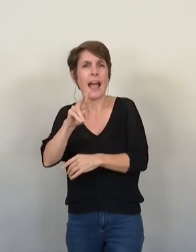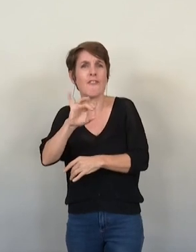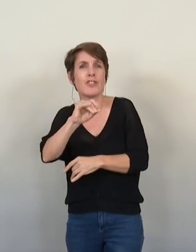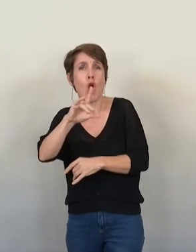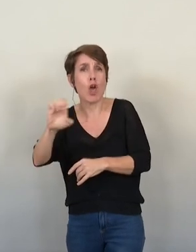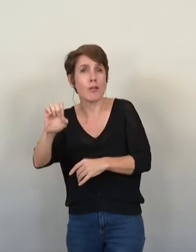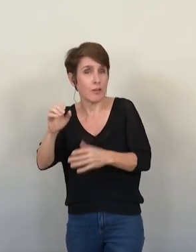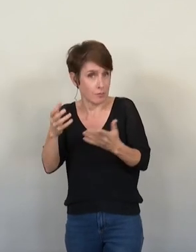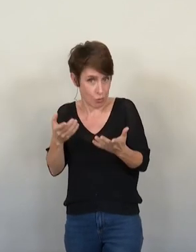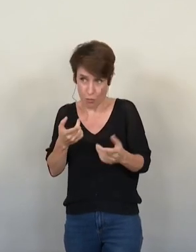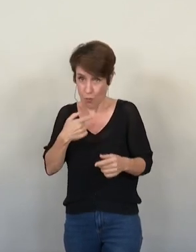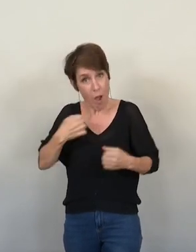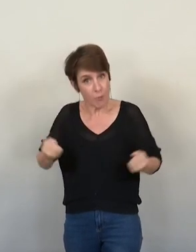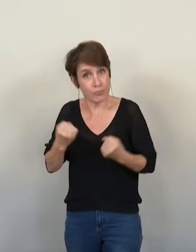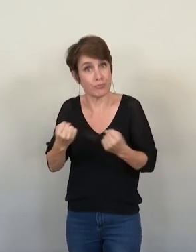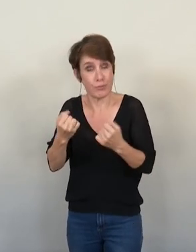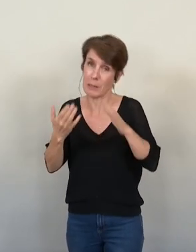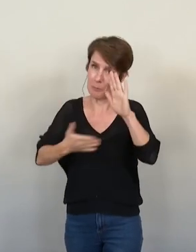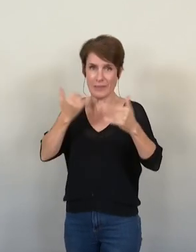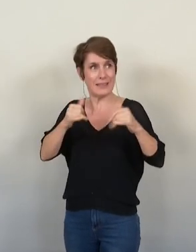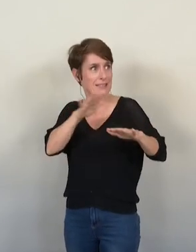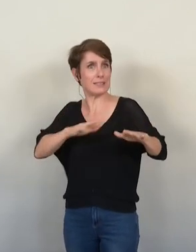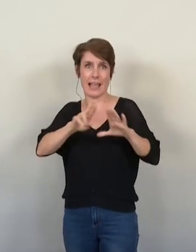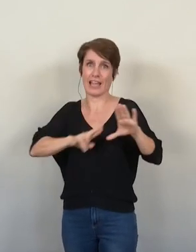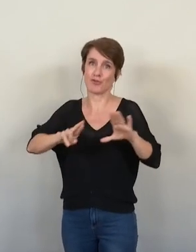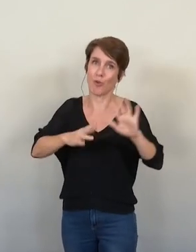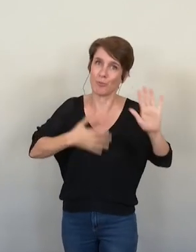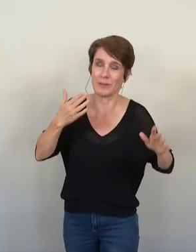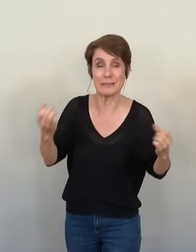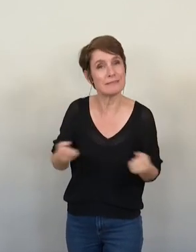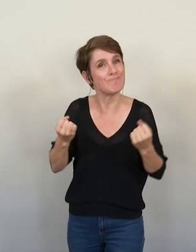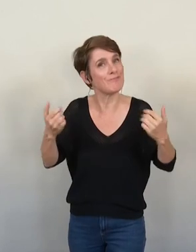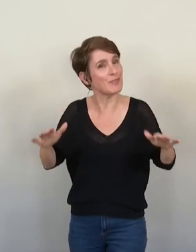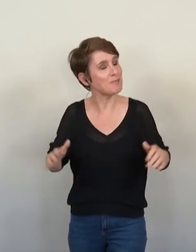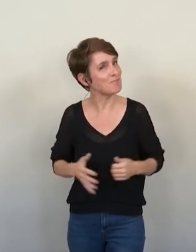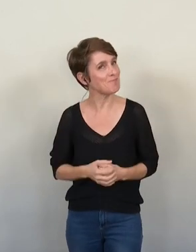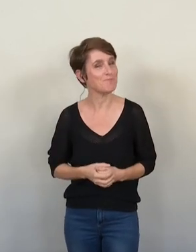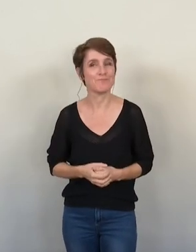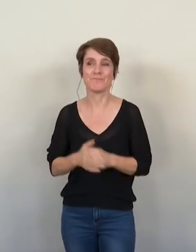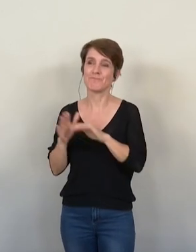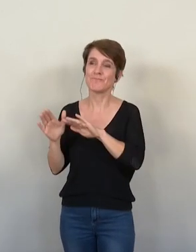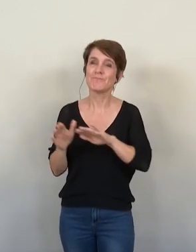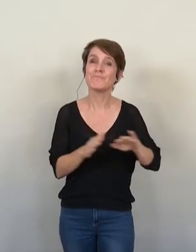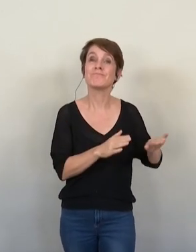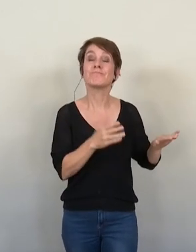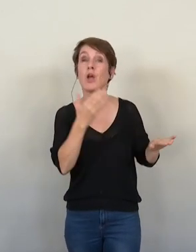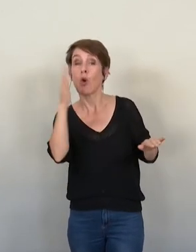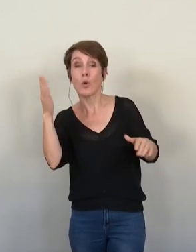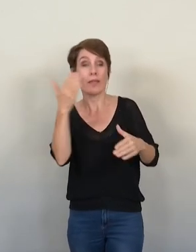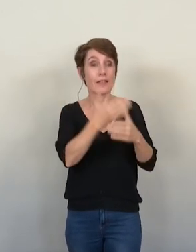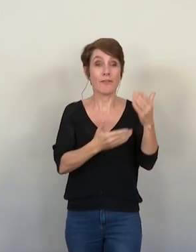et végétariens du territoire est-ce qu'il y a des d'autres demandes de prise de